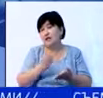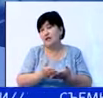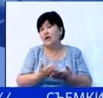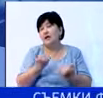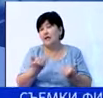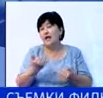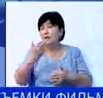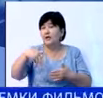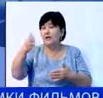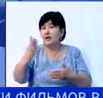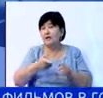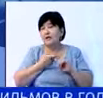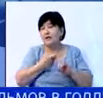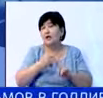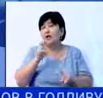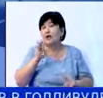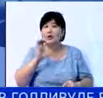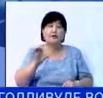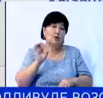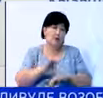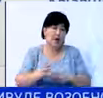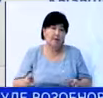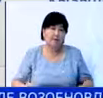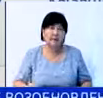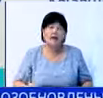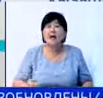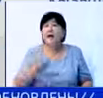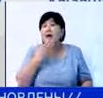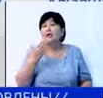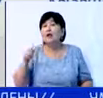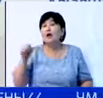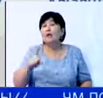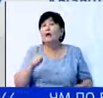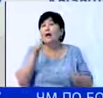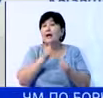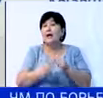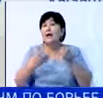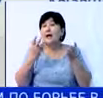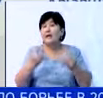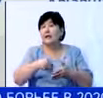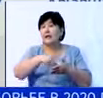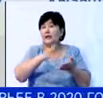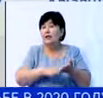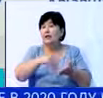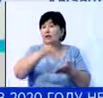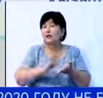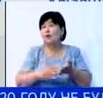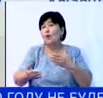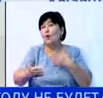для предотвращения заражения коронавирусом. За последнюю неделю каждый день регистрируется